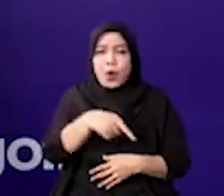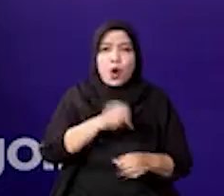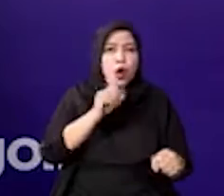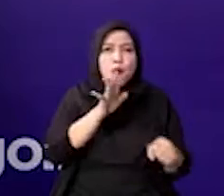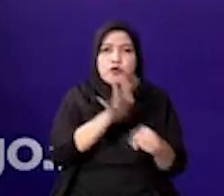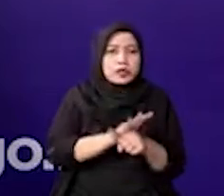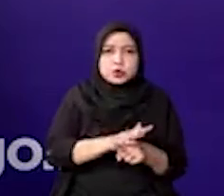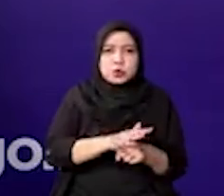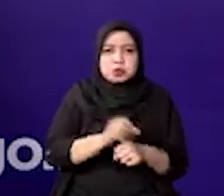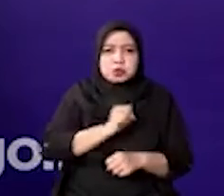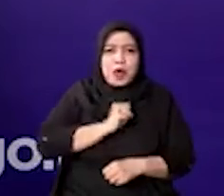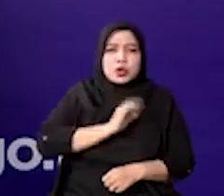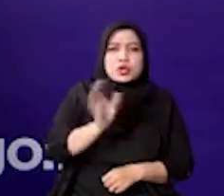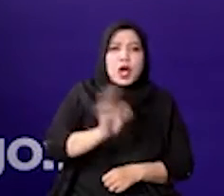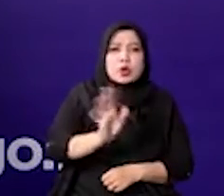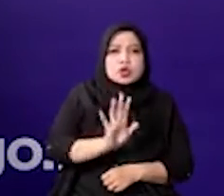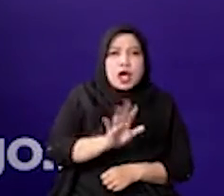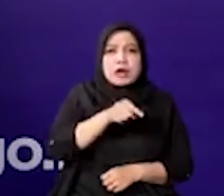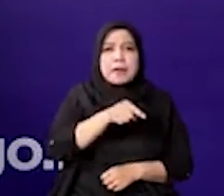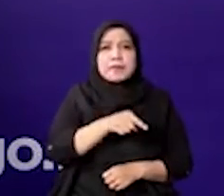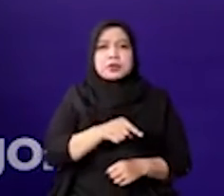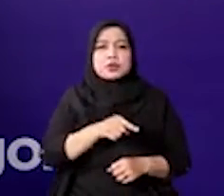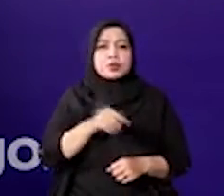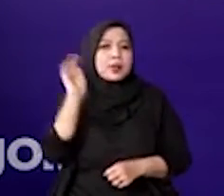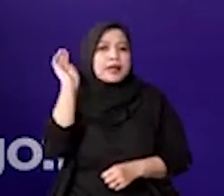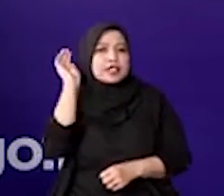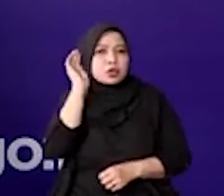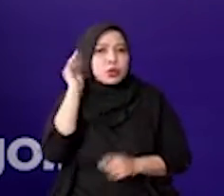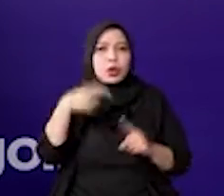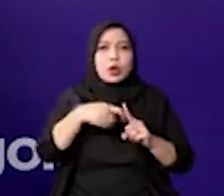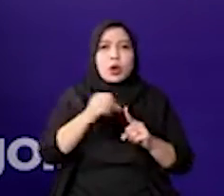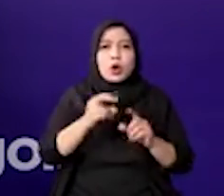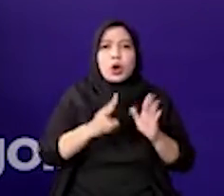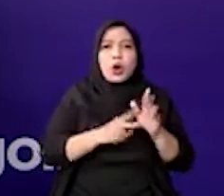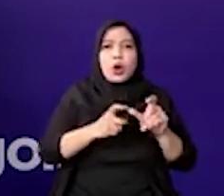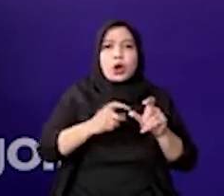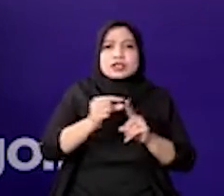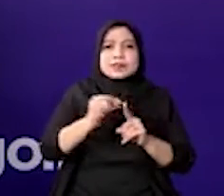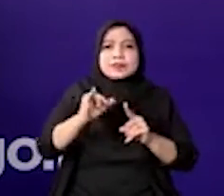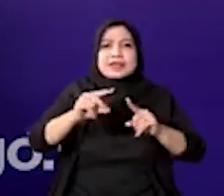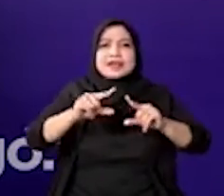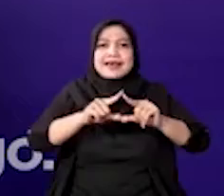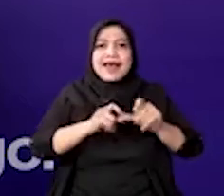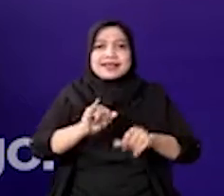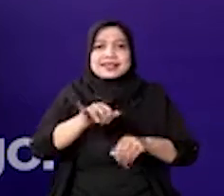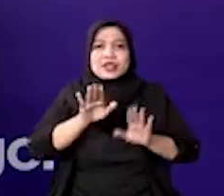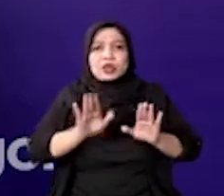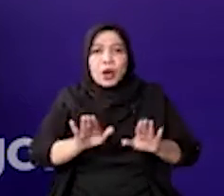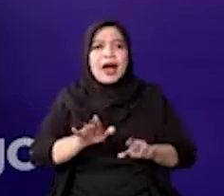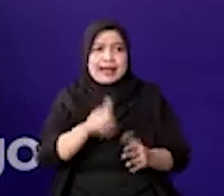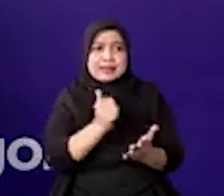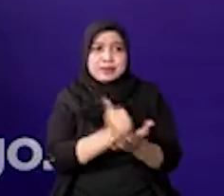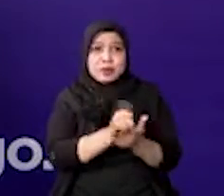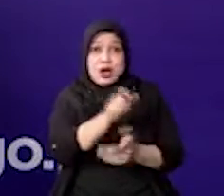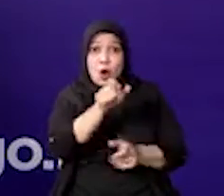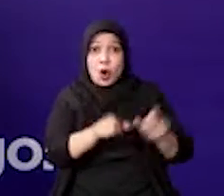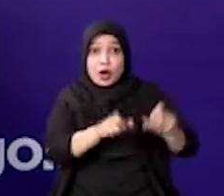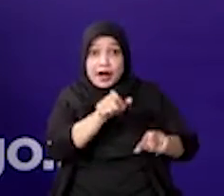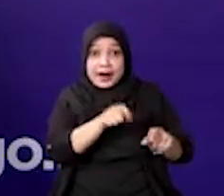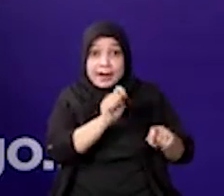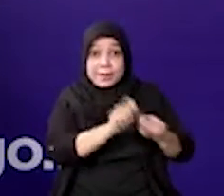ini mereka ini sebetulnya ingin menghancurkan NKRI ingin menggantikan negara yang kita cintai ini